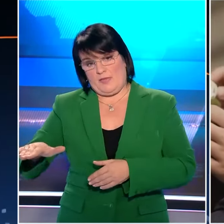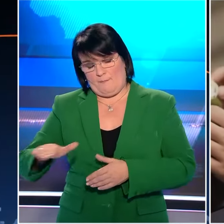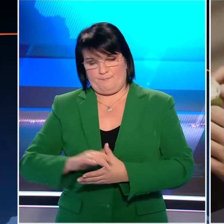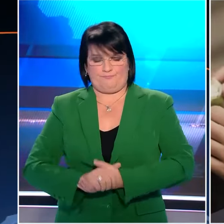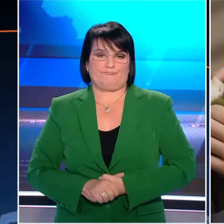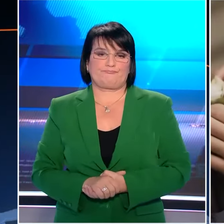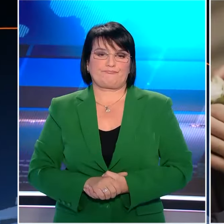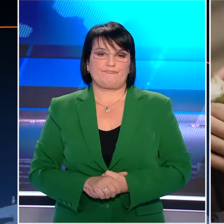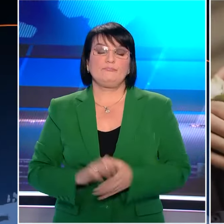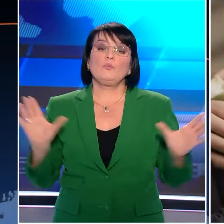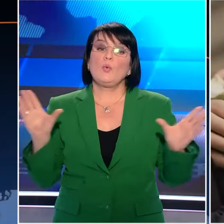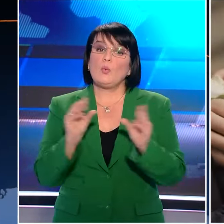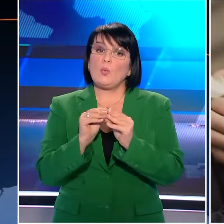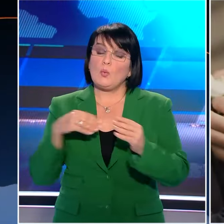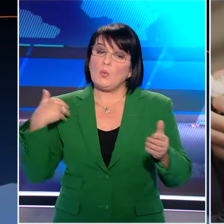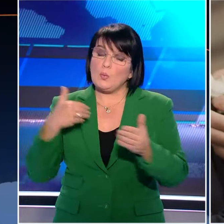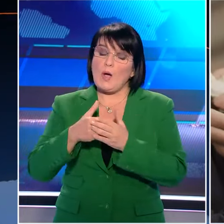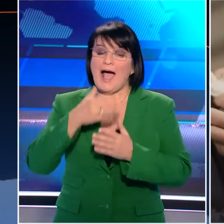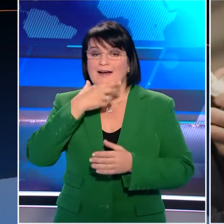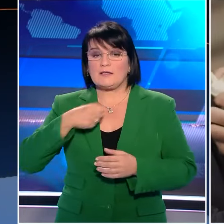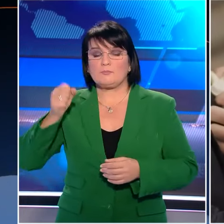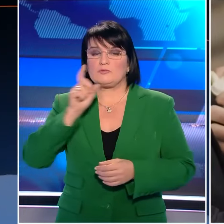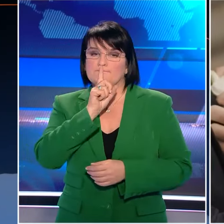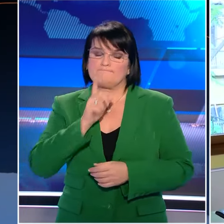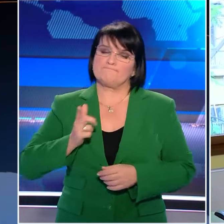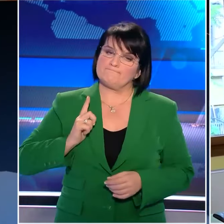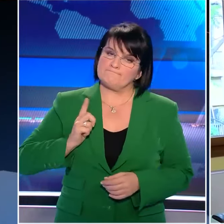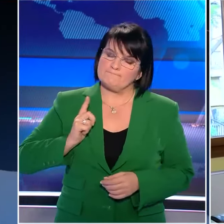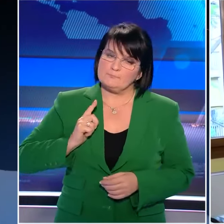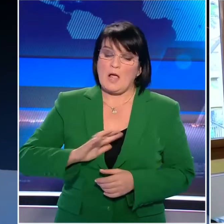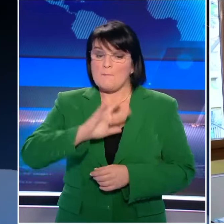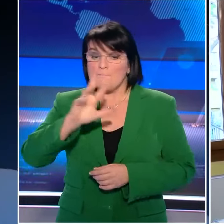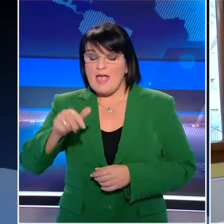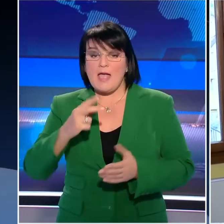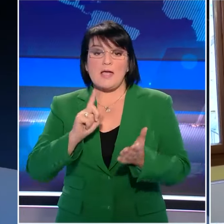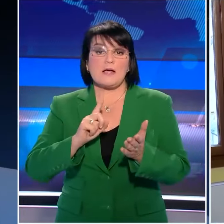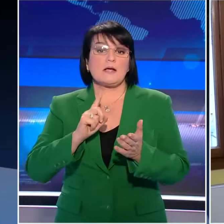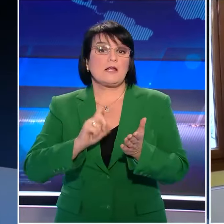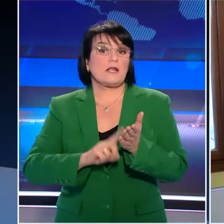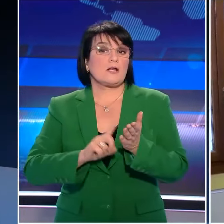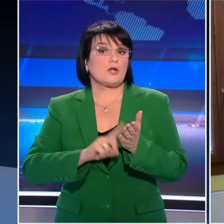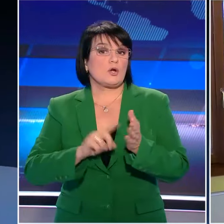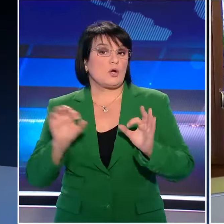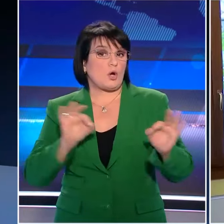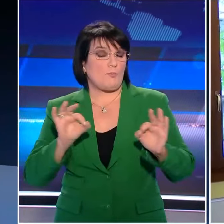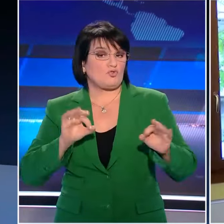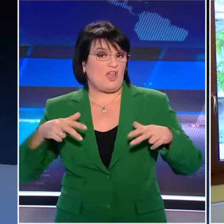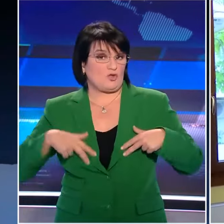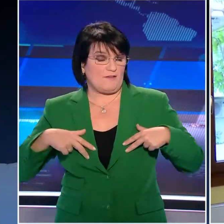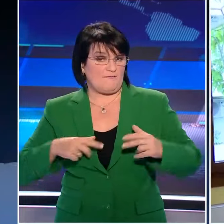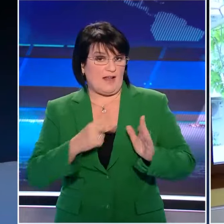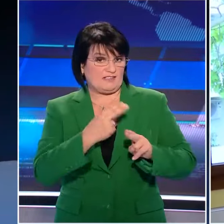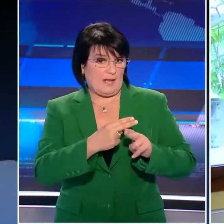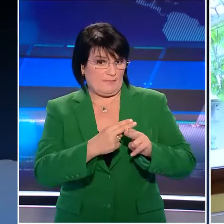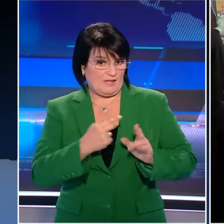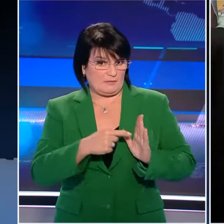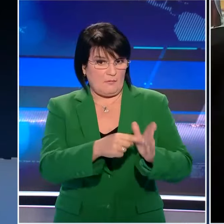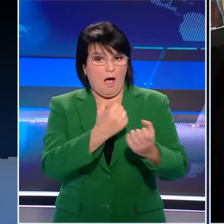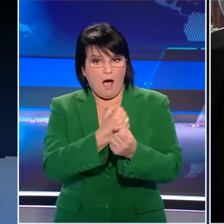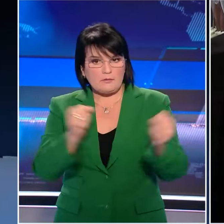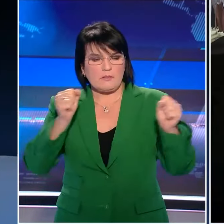ζευγαριών. Και ενώ όλο αυτό το διάστημα ο Αρχιεπίσκοπος στηρίζει στάση αναμονής, μέχρι να παρουσιάσει επίσημα η κυβέρνηση το νομοσχέδιο, οι αντιδράσεις των ιεράρχων φουντώνουν